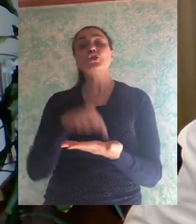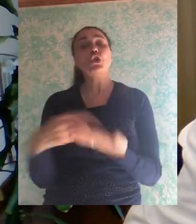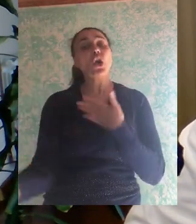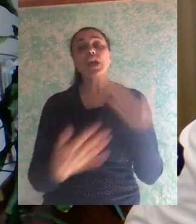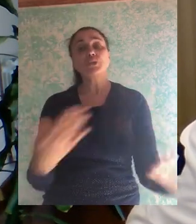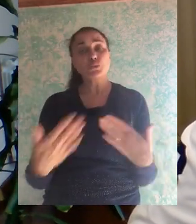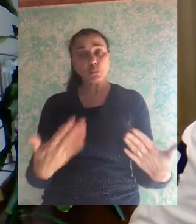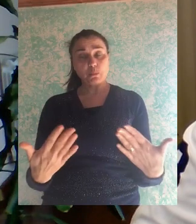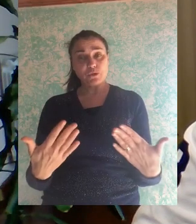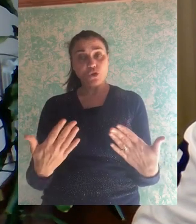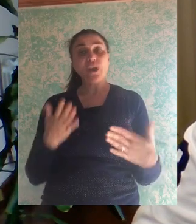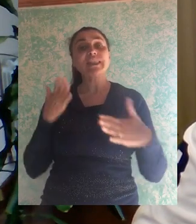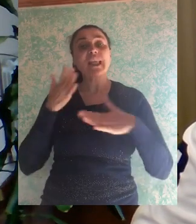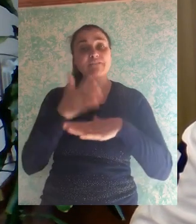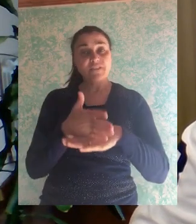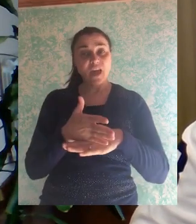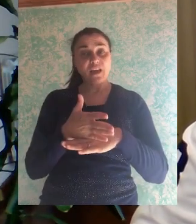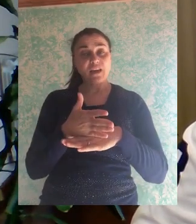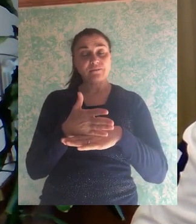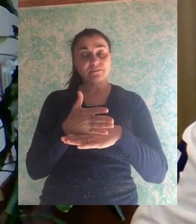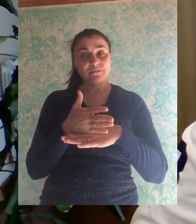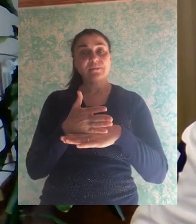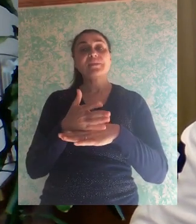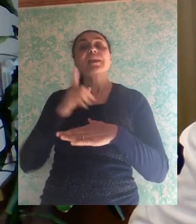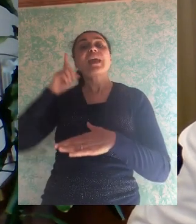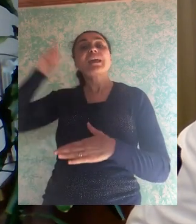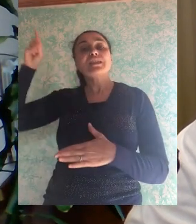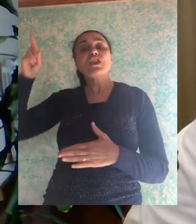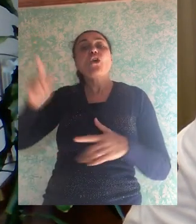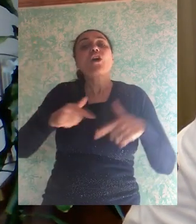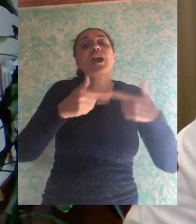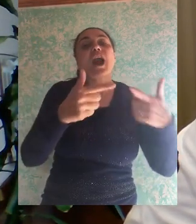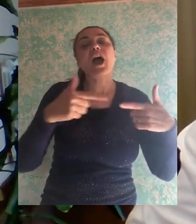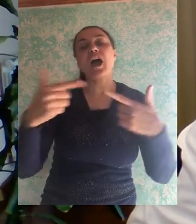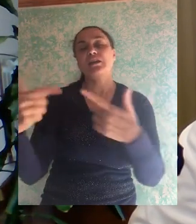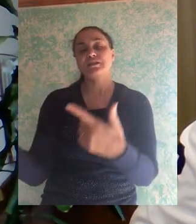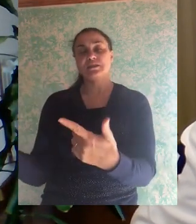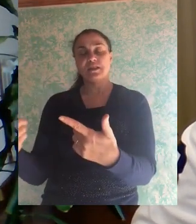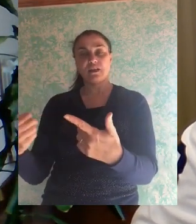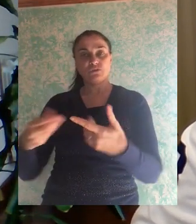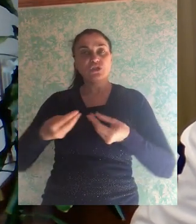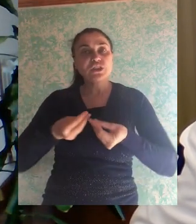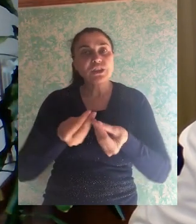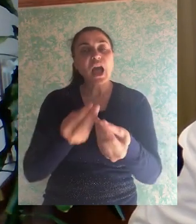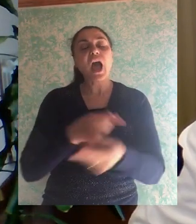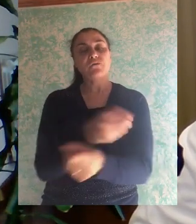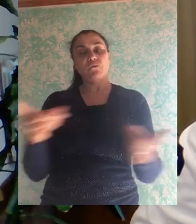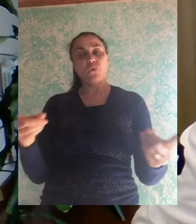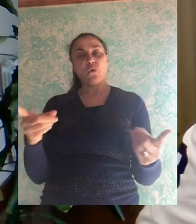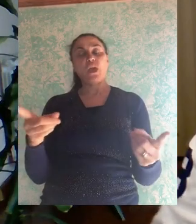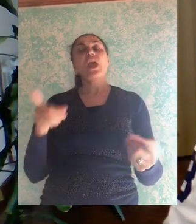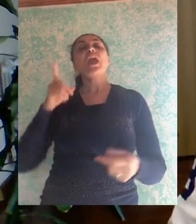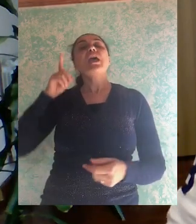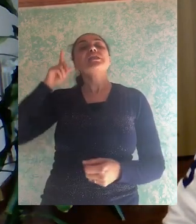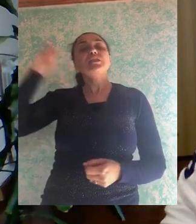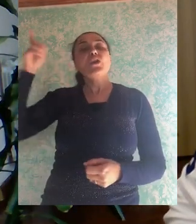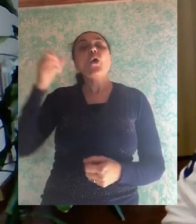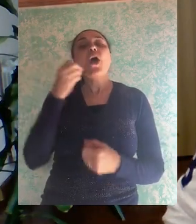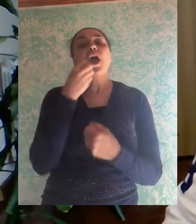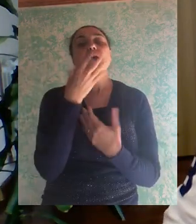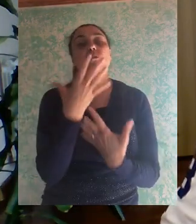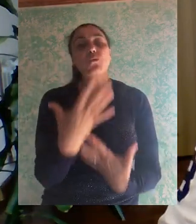intervenga il signore ci faccia grazia che il signore possa usare